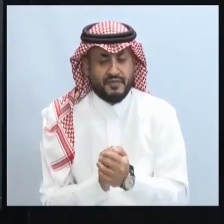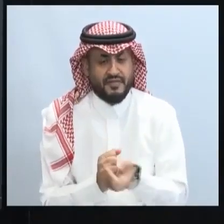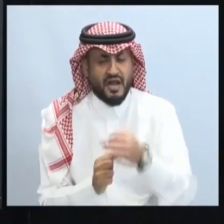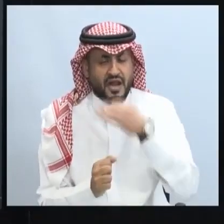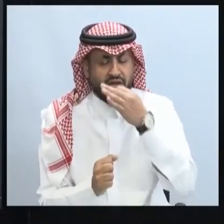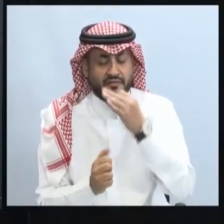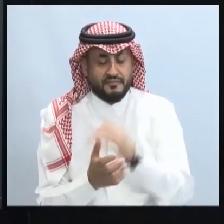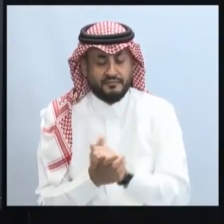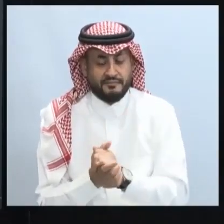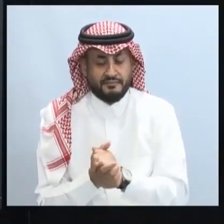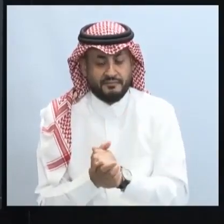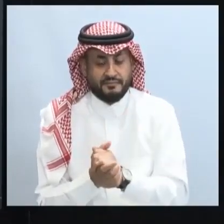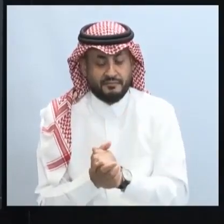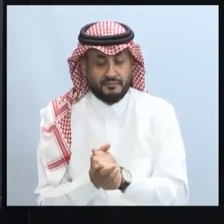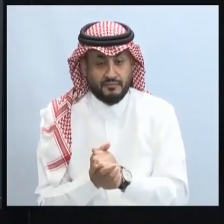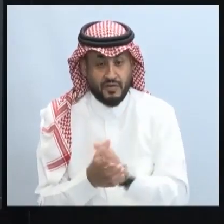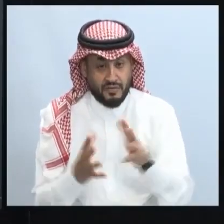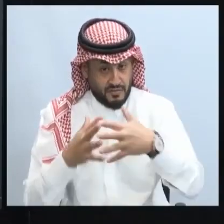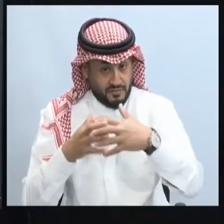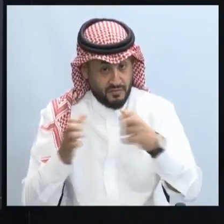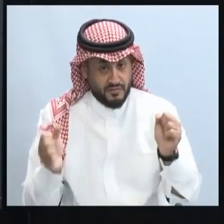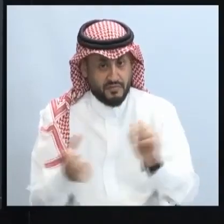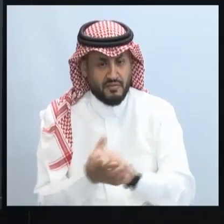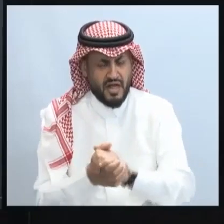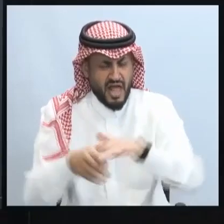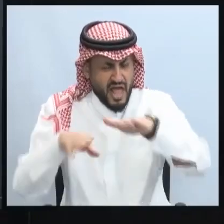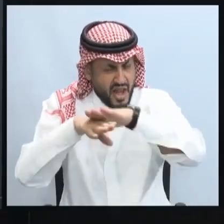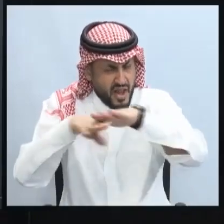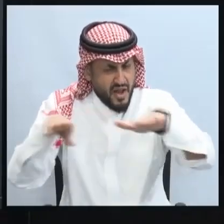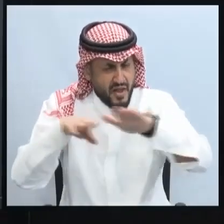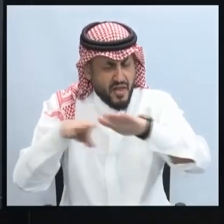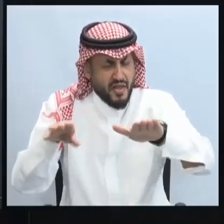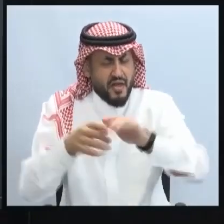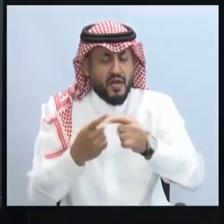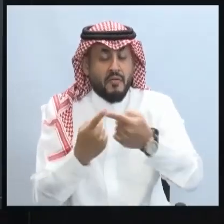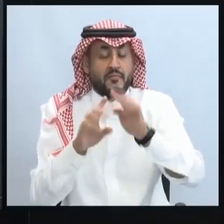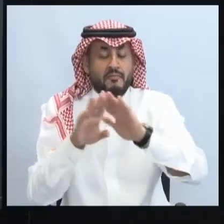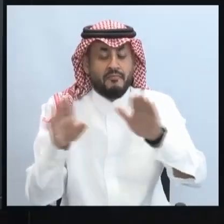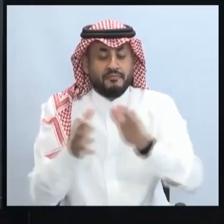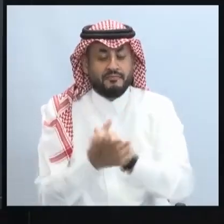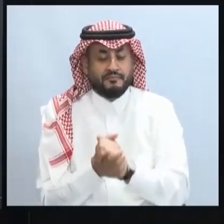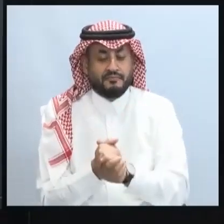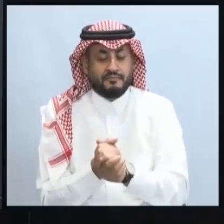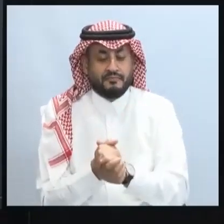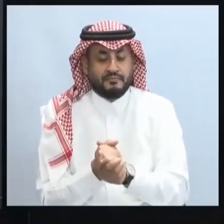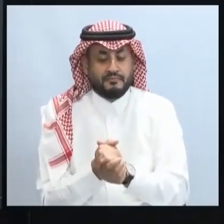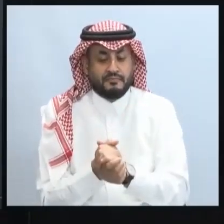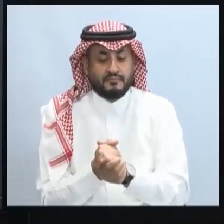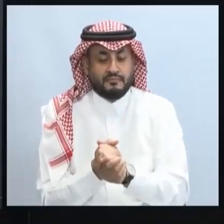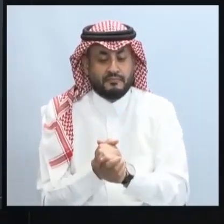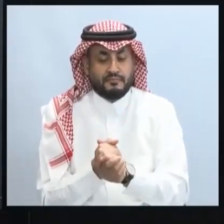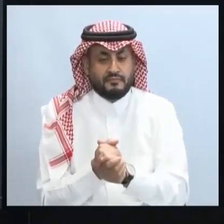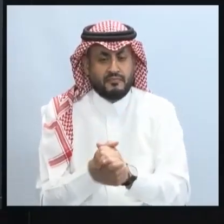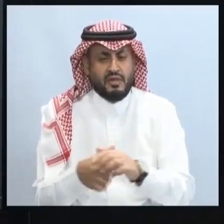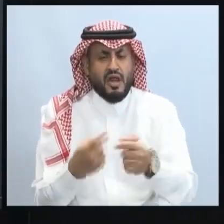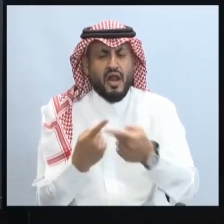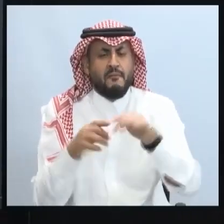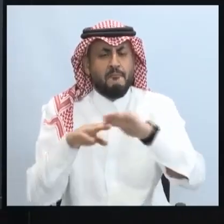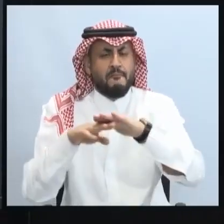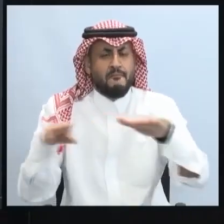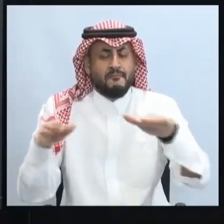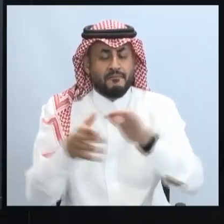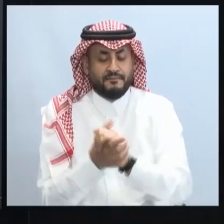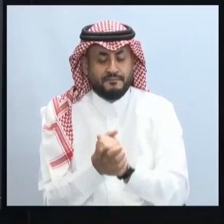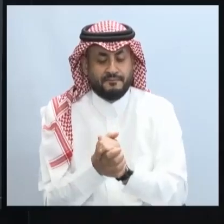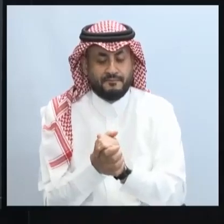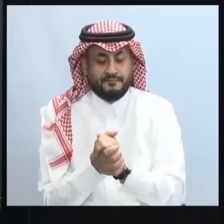وسلم يبين ان هذا هو الحد وان هذا هو الافضل وانه لا هدي خير من هدي النبي صلى الله عليه